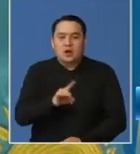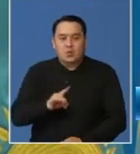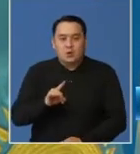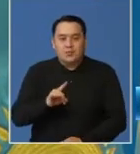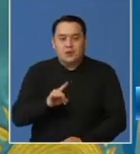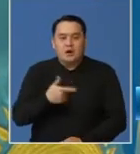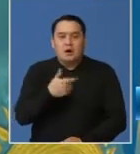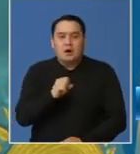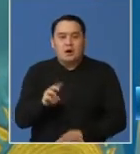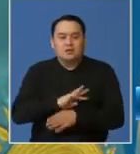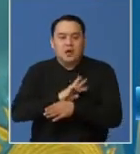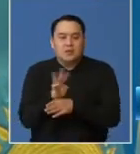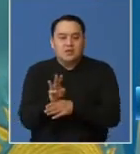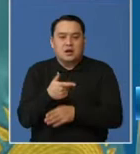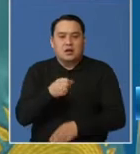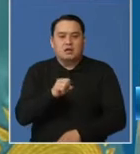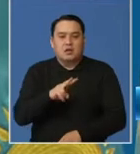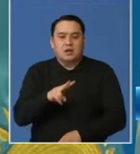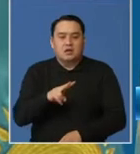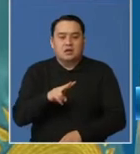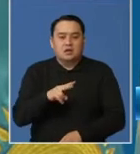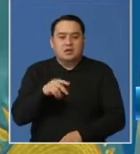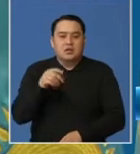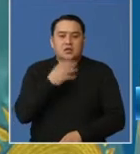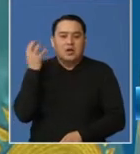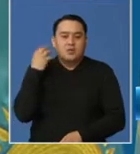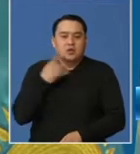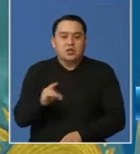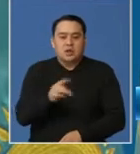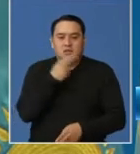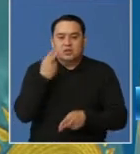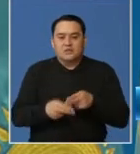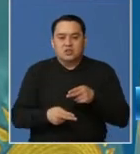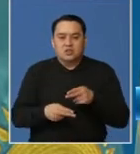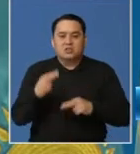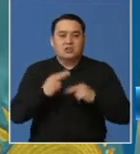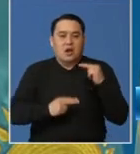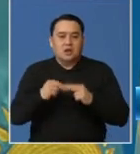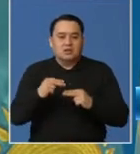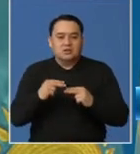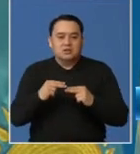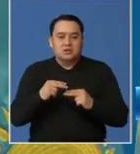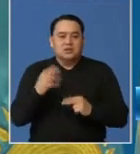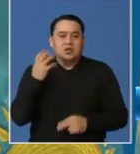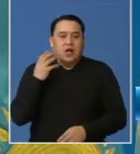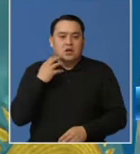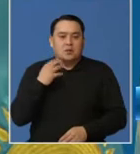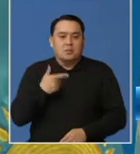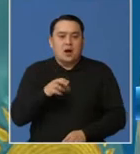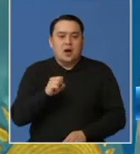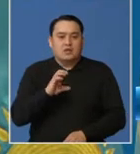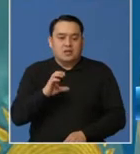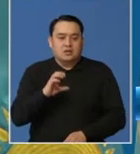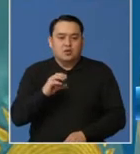Для газификации Балхашского, Каратарского, Кербулатского районов завершено строительство АГРЭС Сарузек, Баханас,